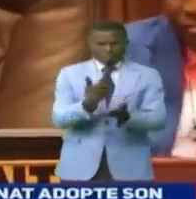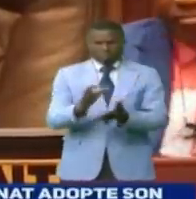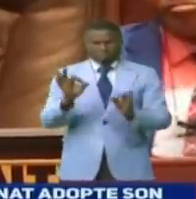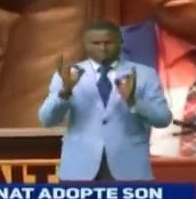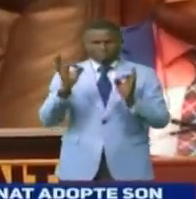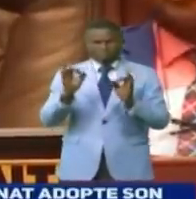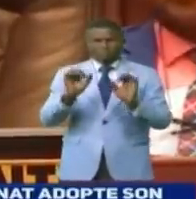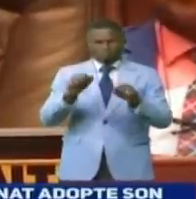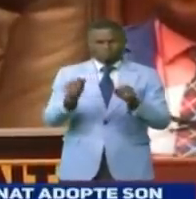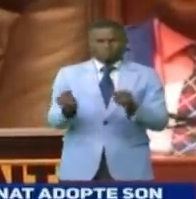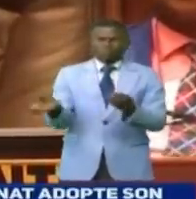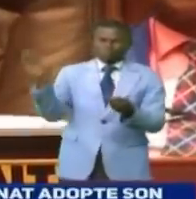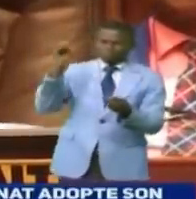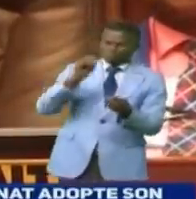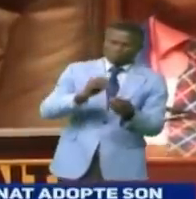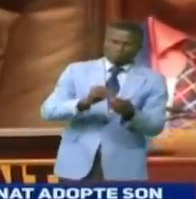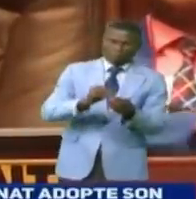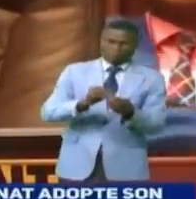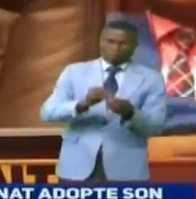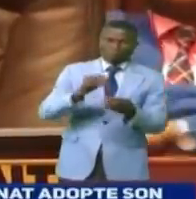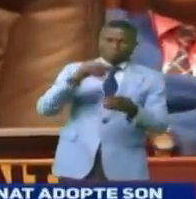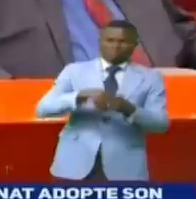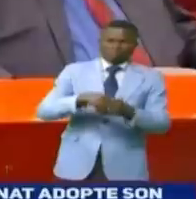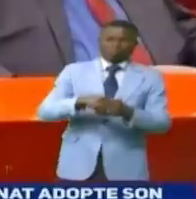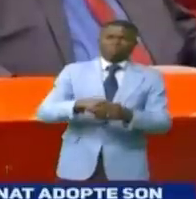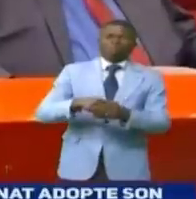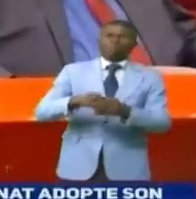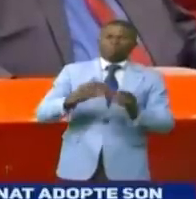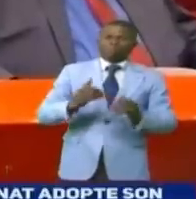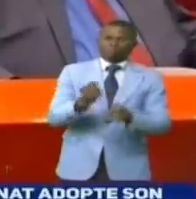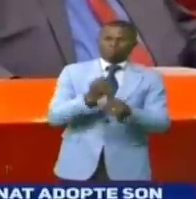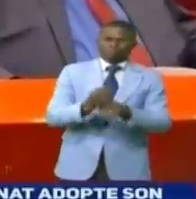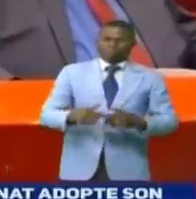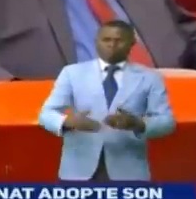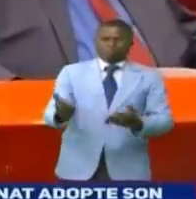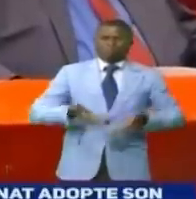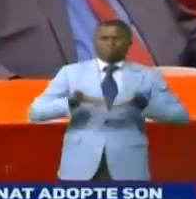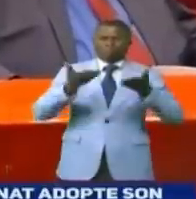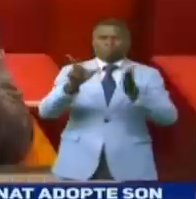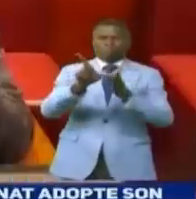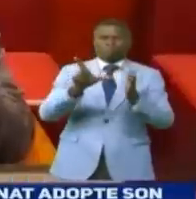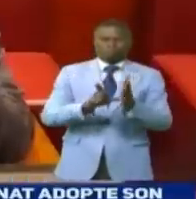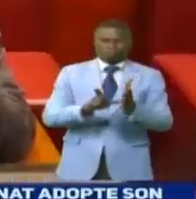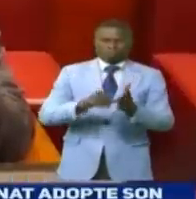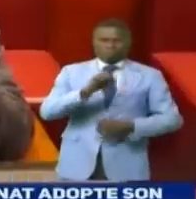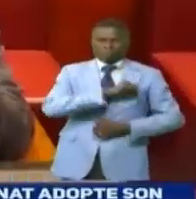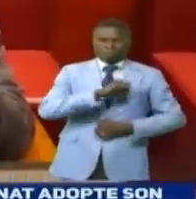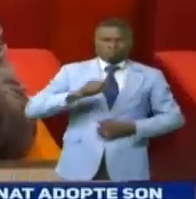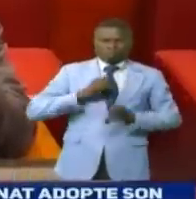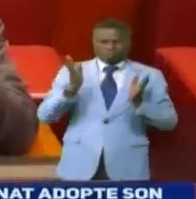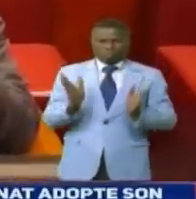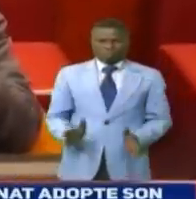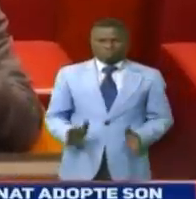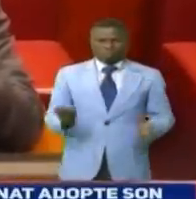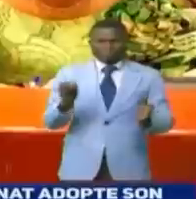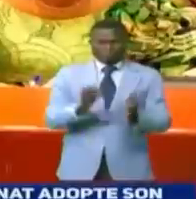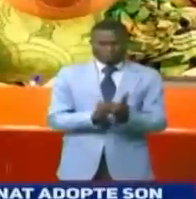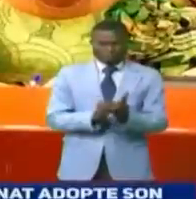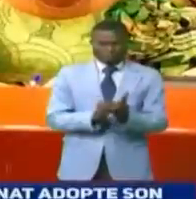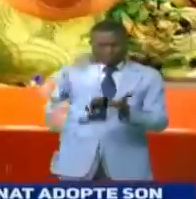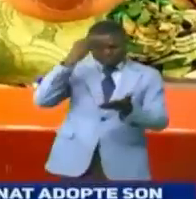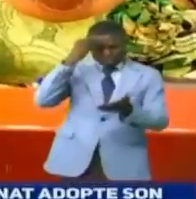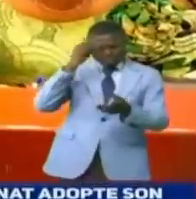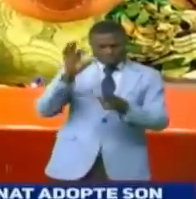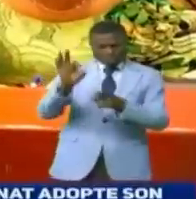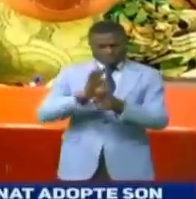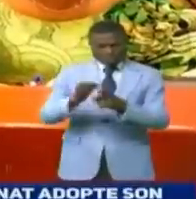y être ajoutée au cours de la session. Outre la proposition de loi, les sénateurs auront également au cours des cette